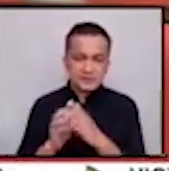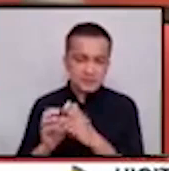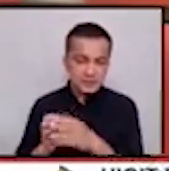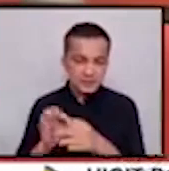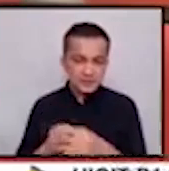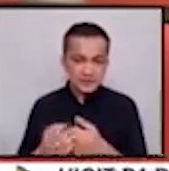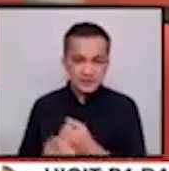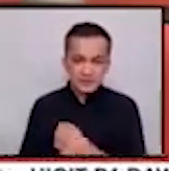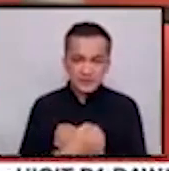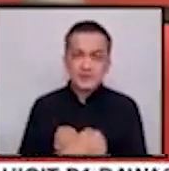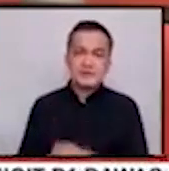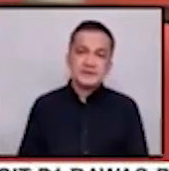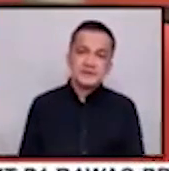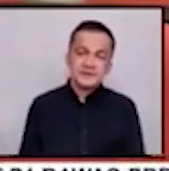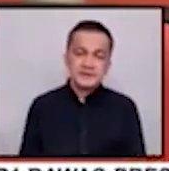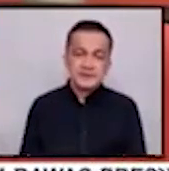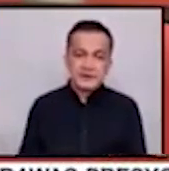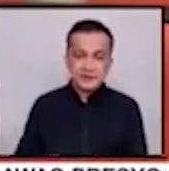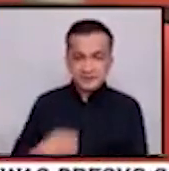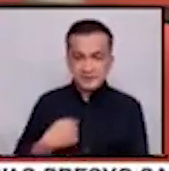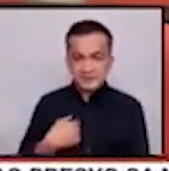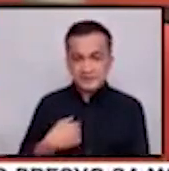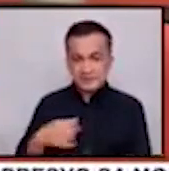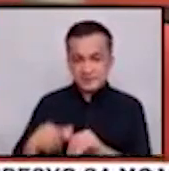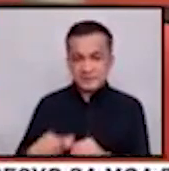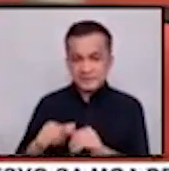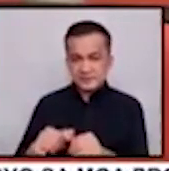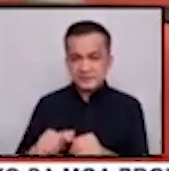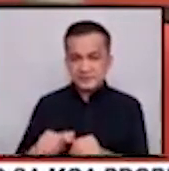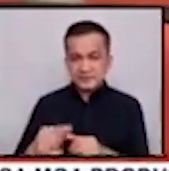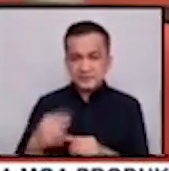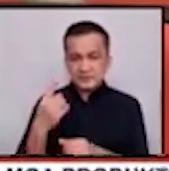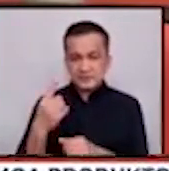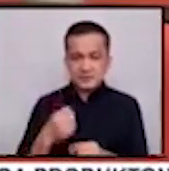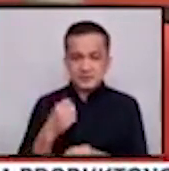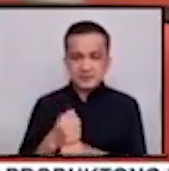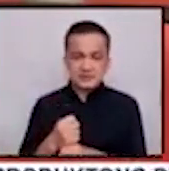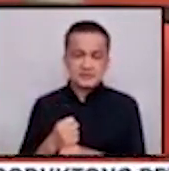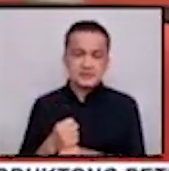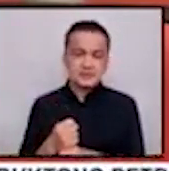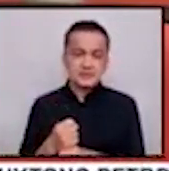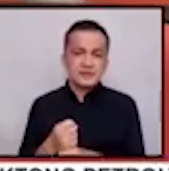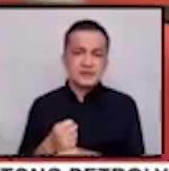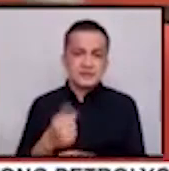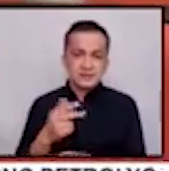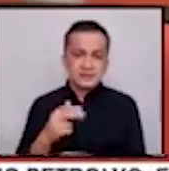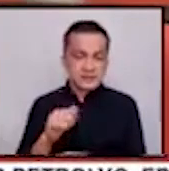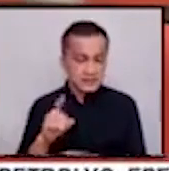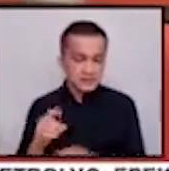syempre, I would stay for 1 year in the Mr. Grand organization. And